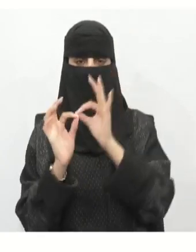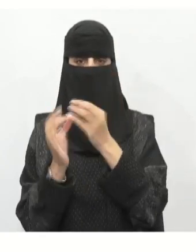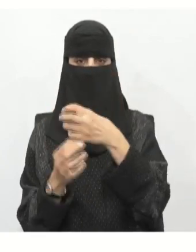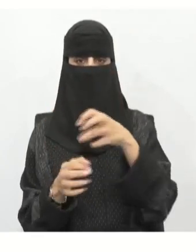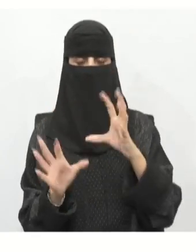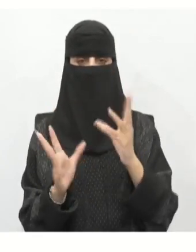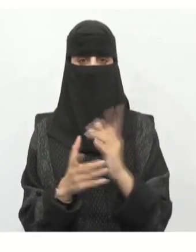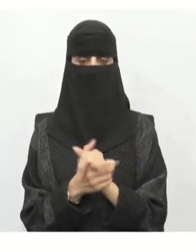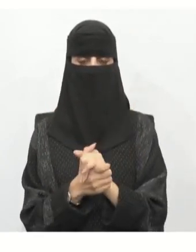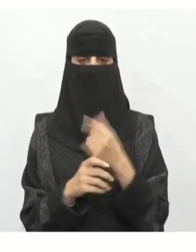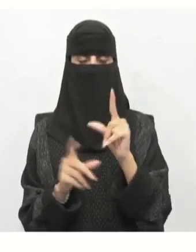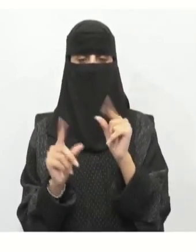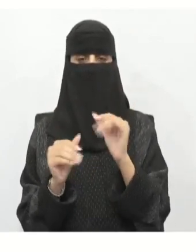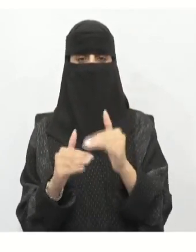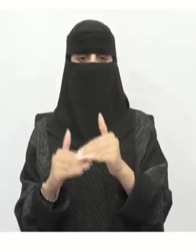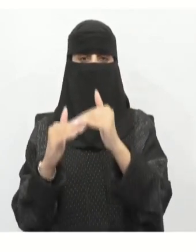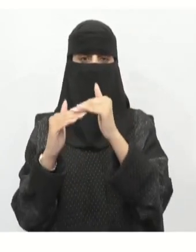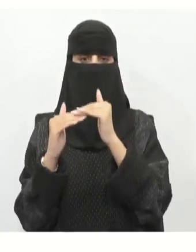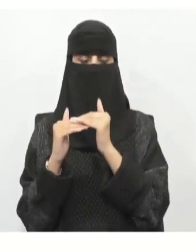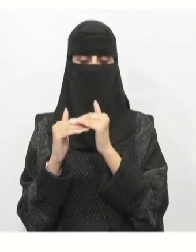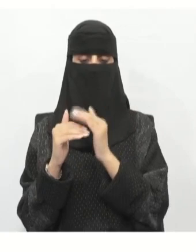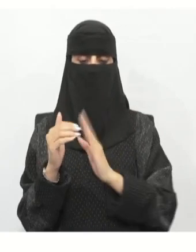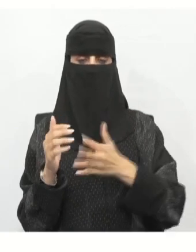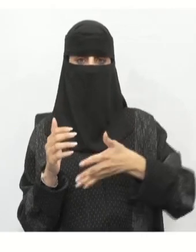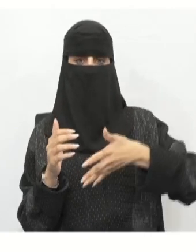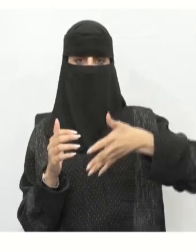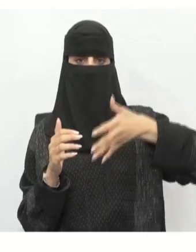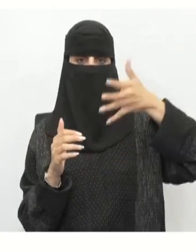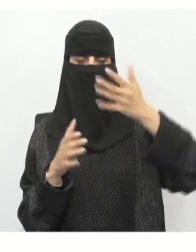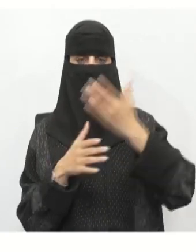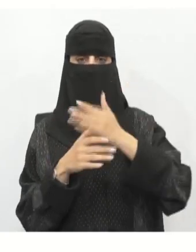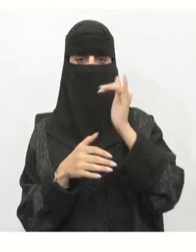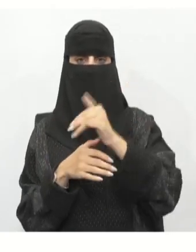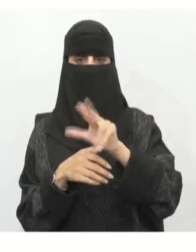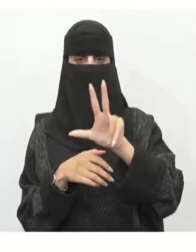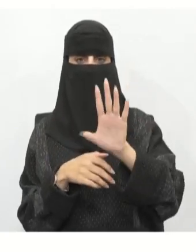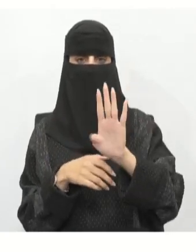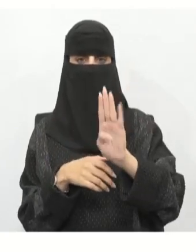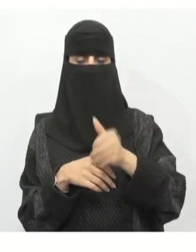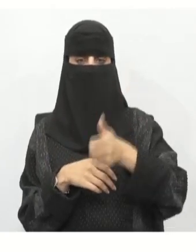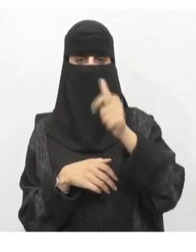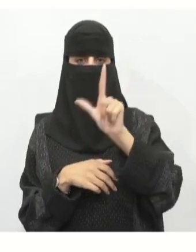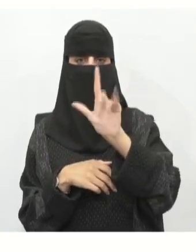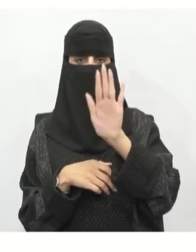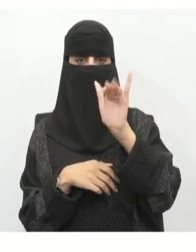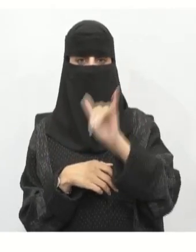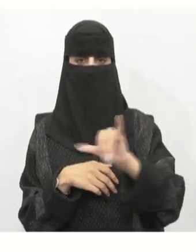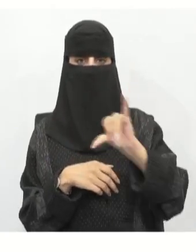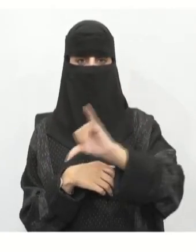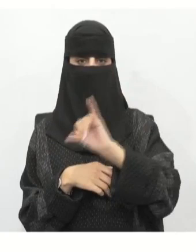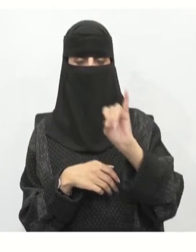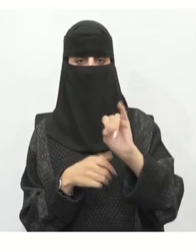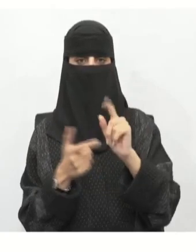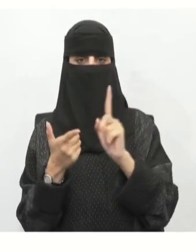فيكم تساعدنا على النمو لاحتوائها على الكالسيوم والفسفور